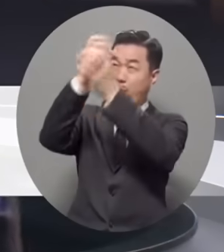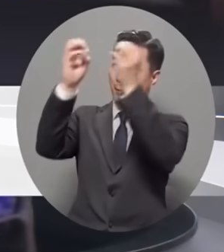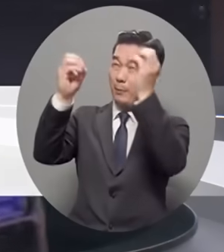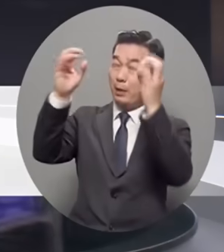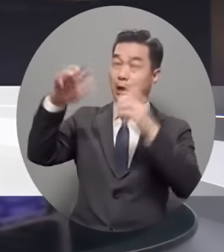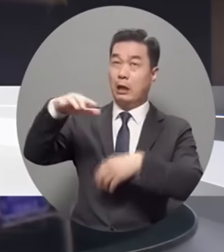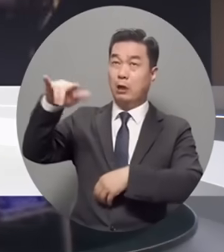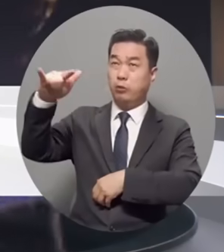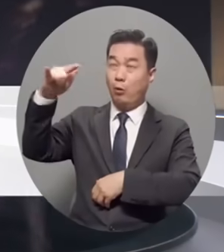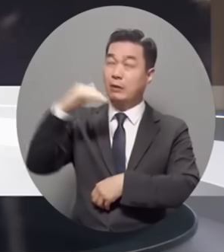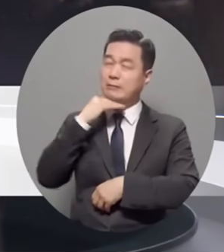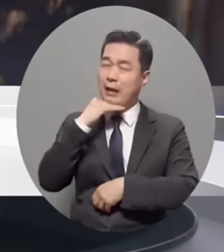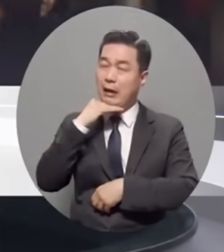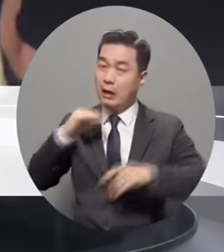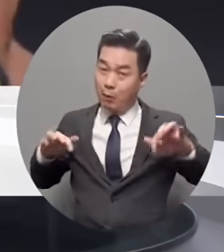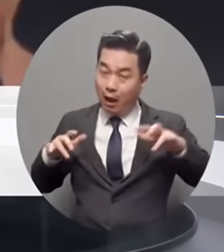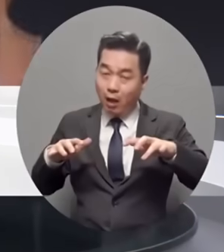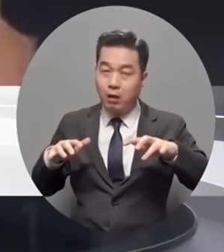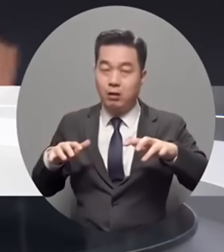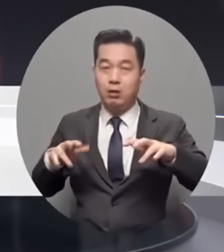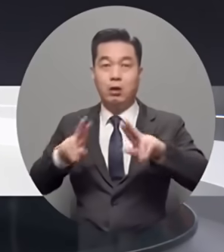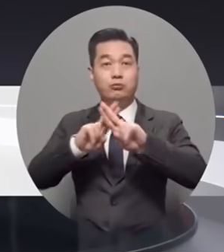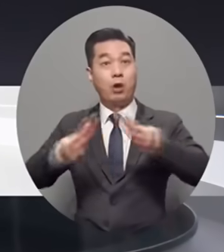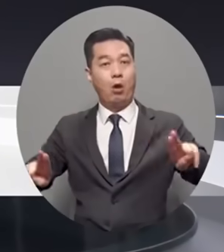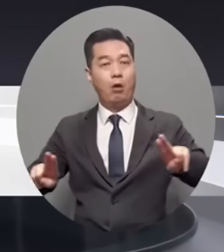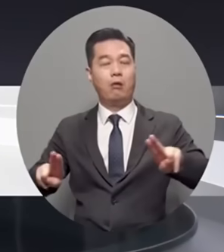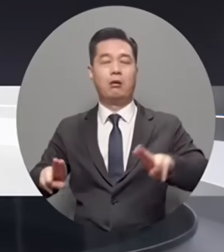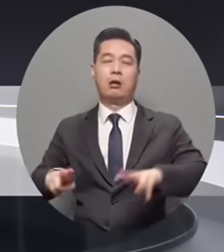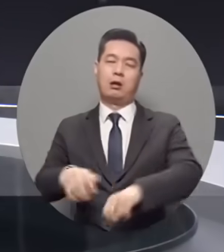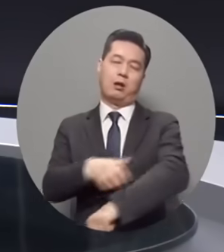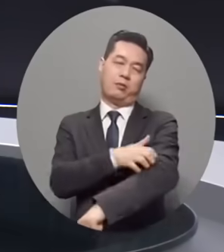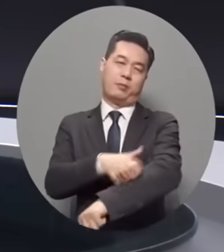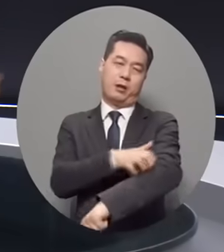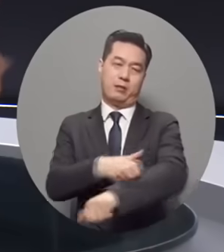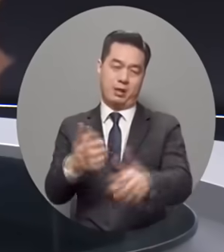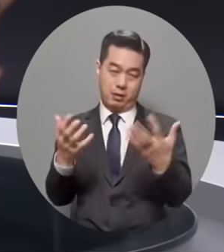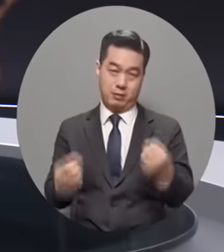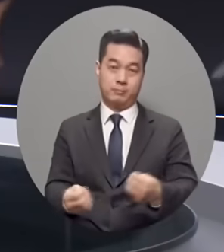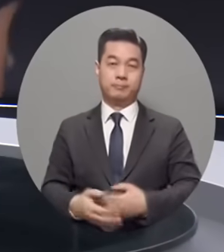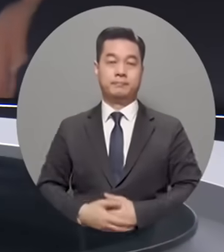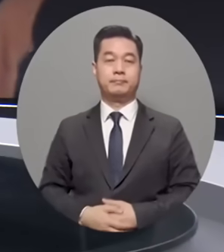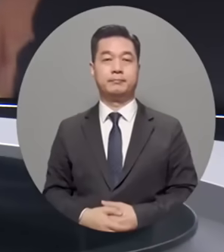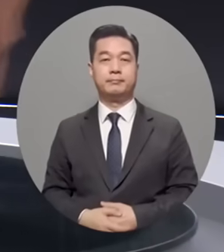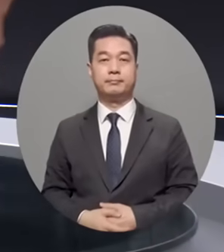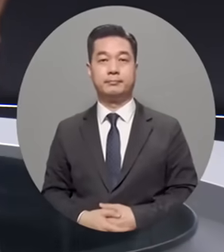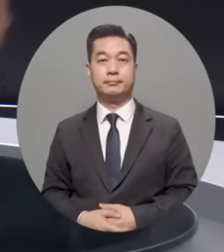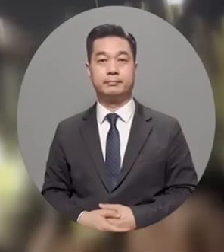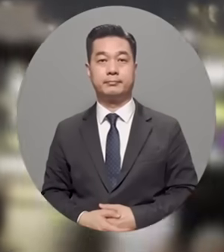멀리서부터 찾아온 시민들이 큰 불편을 겪어야 했습니다. 조민희 기자가 취재했습니다.